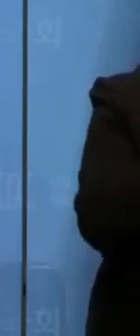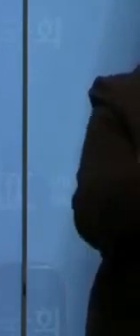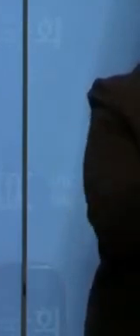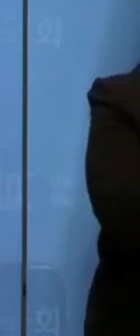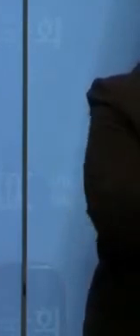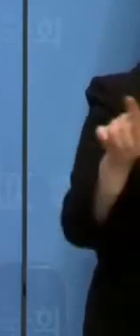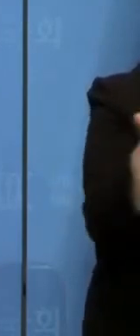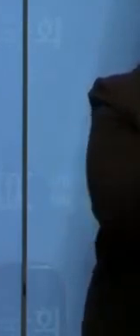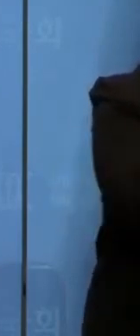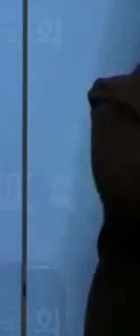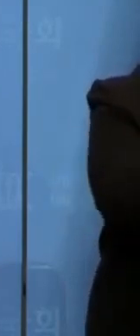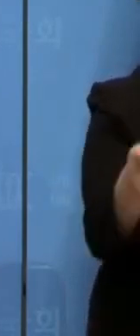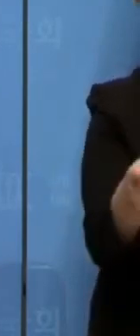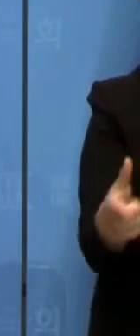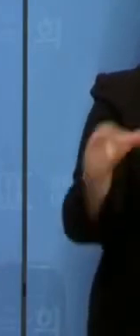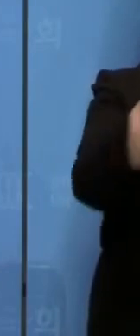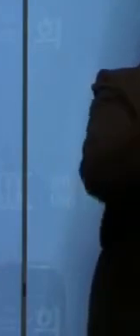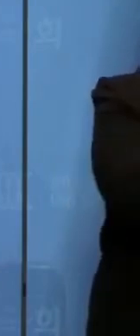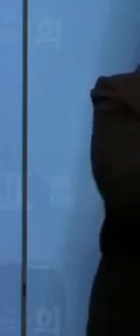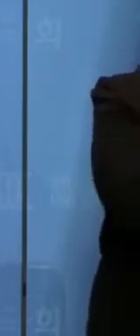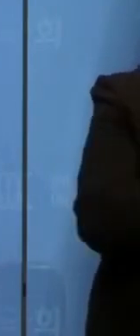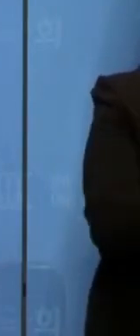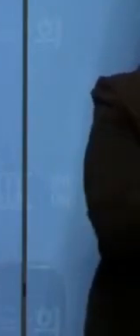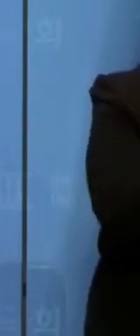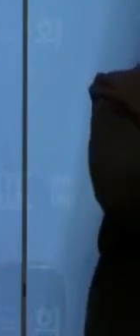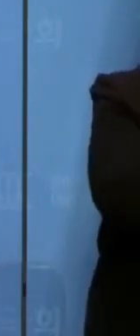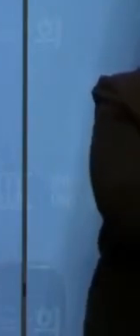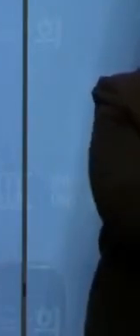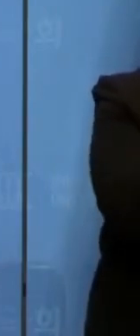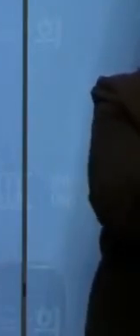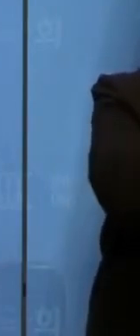데 조금이라도 도움이 되기를 바랍니다.